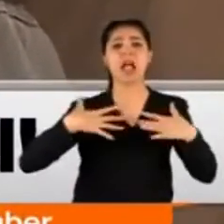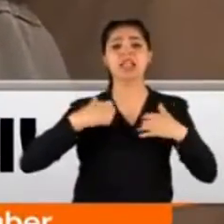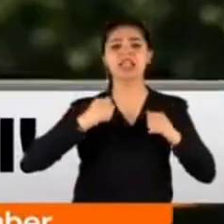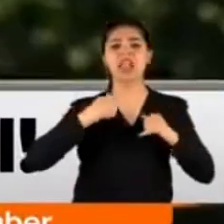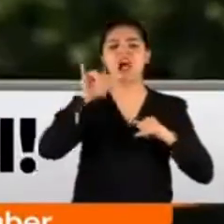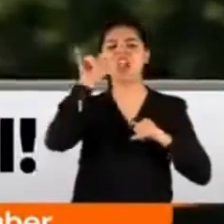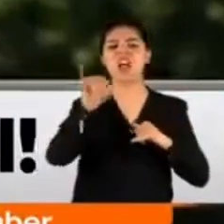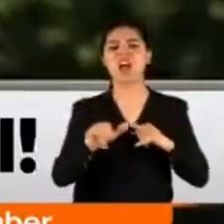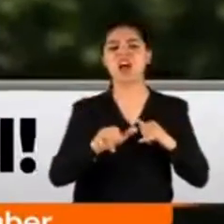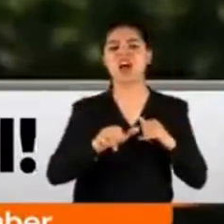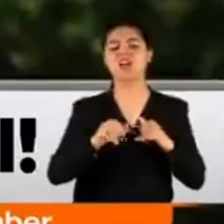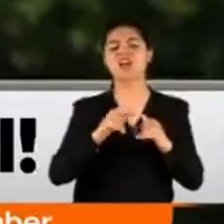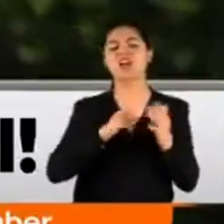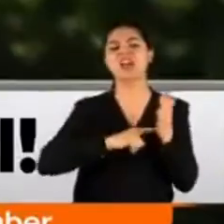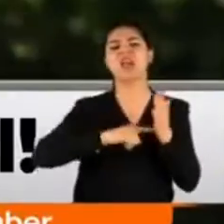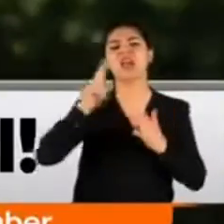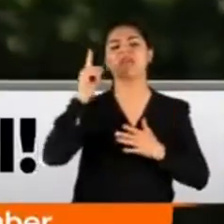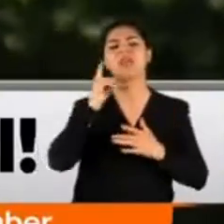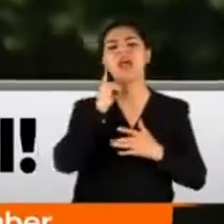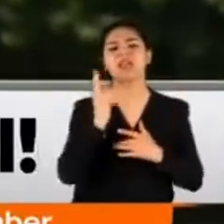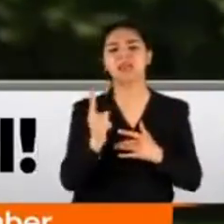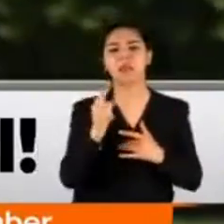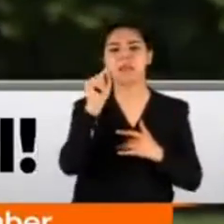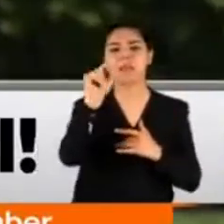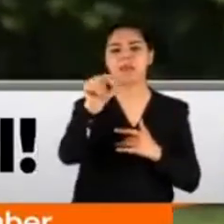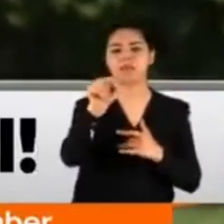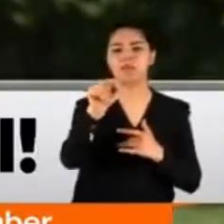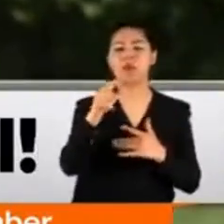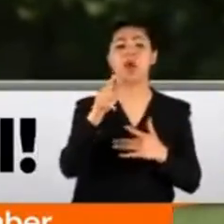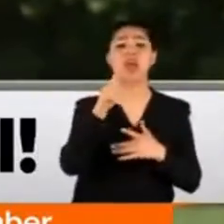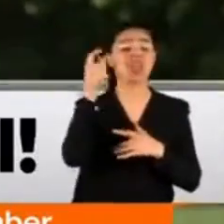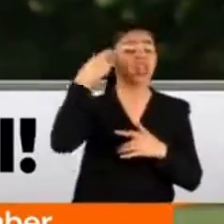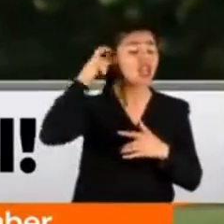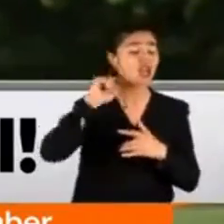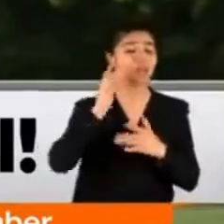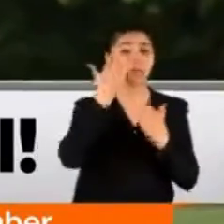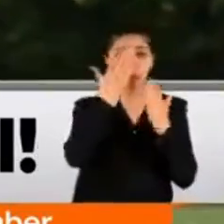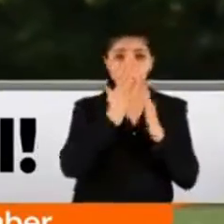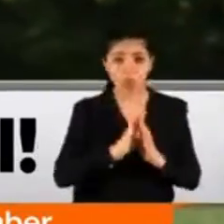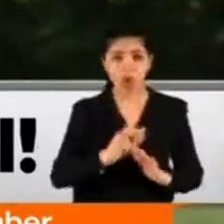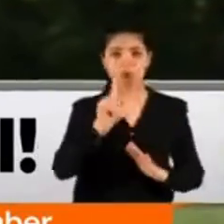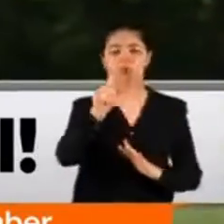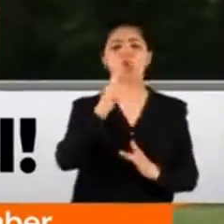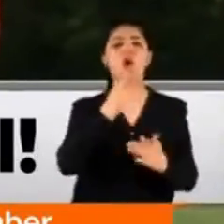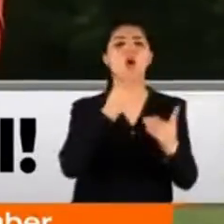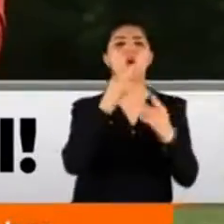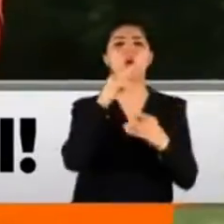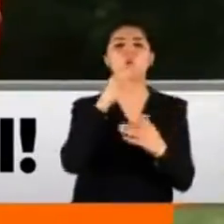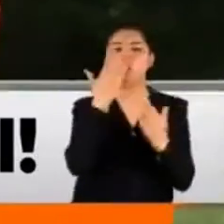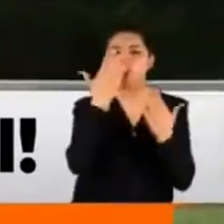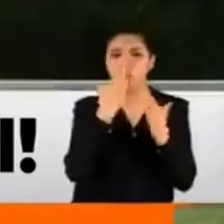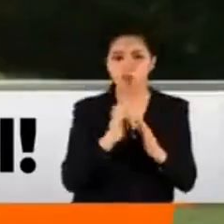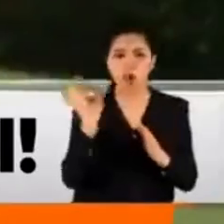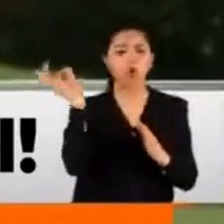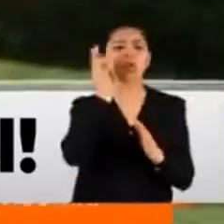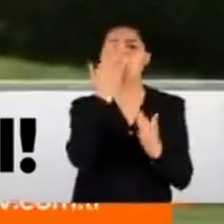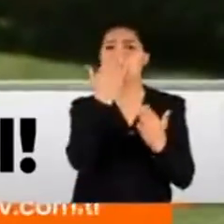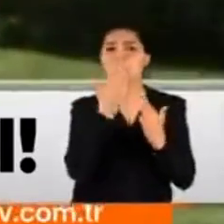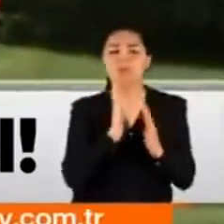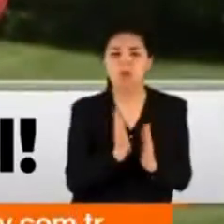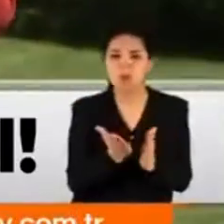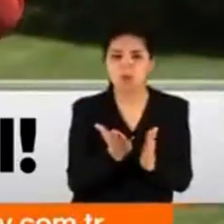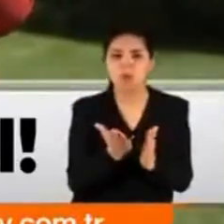ihlalidir işitme cihazları yoksa sessizliğe gömülürler kendinizi onların yerine koyun konuşamadığını ve duyamadığını